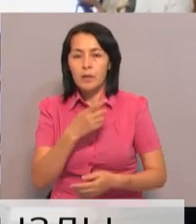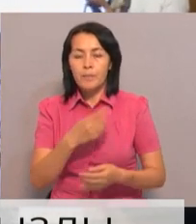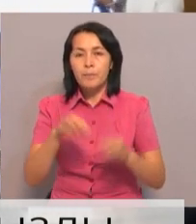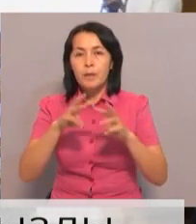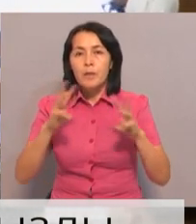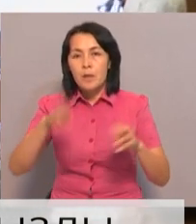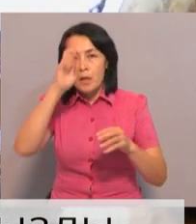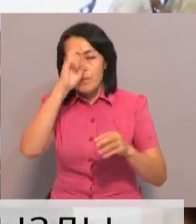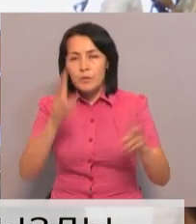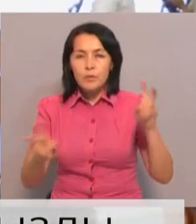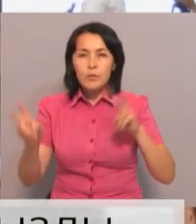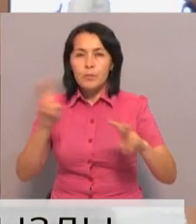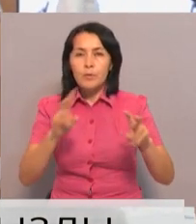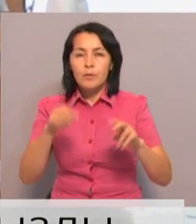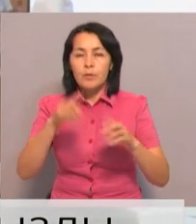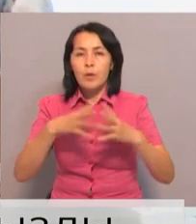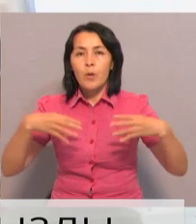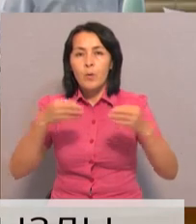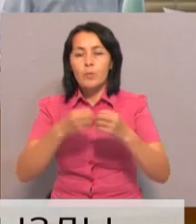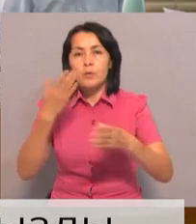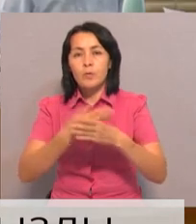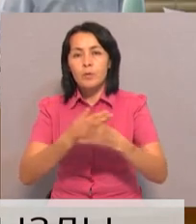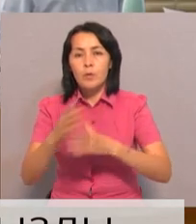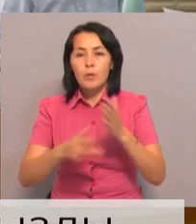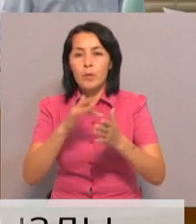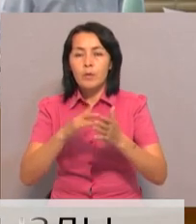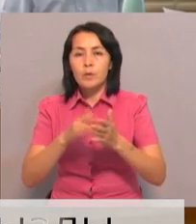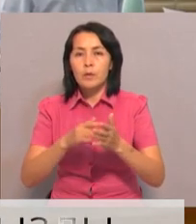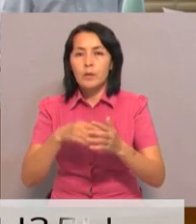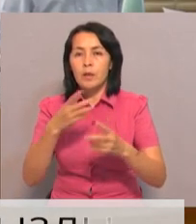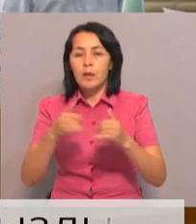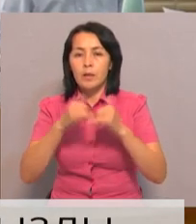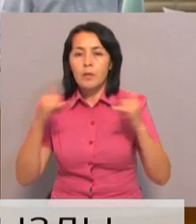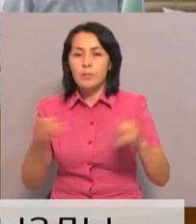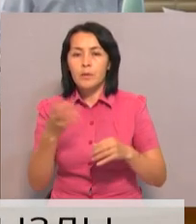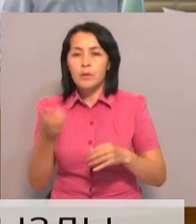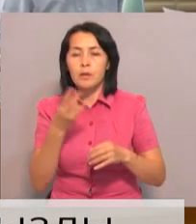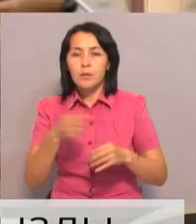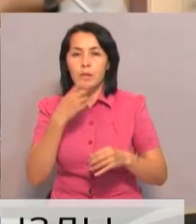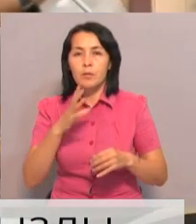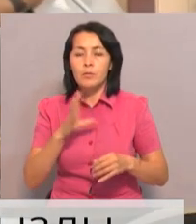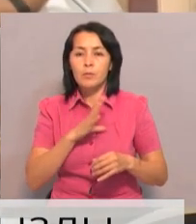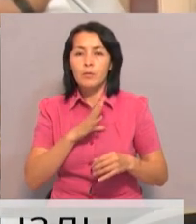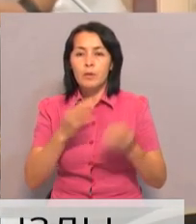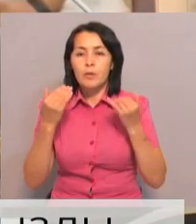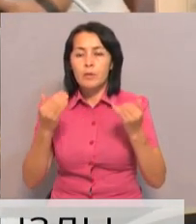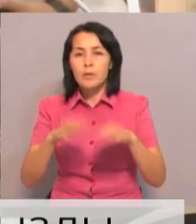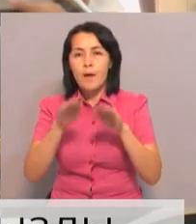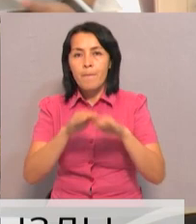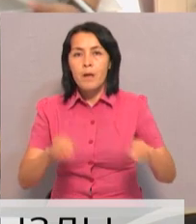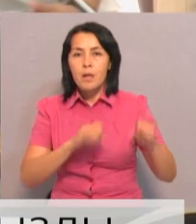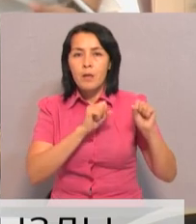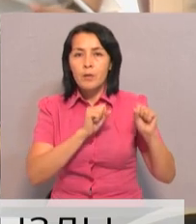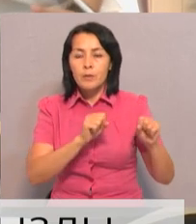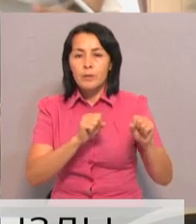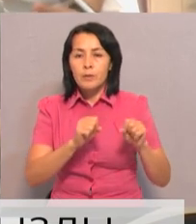Министр еліміздің түкпір-түкпірінде отбасын қолдау орталықтарының тиімділігін арттыру маңыздылық жөнінде де тоқталып өтті. Ал бала құқықтары